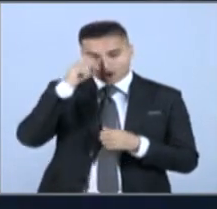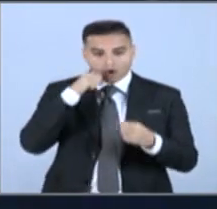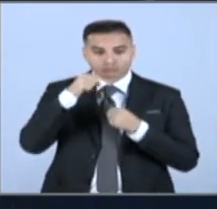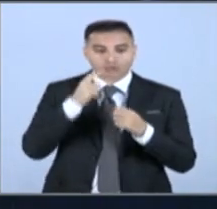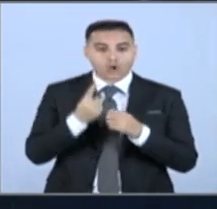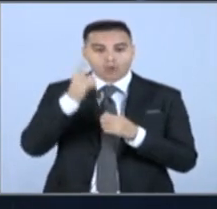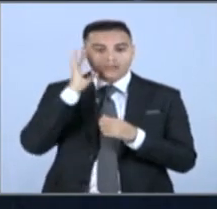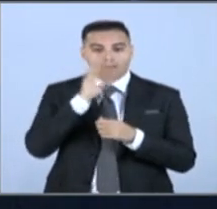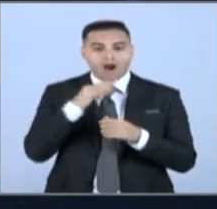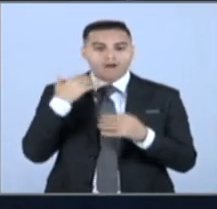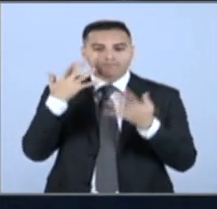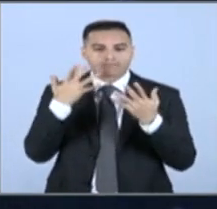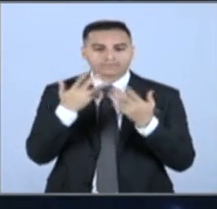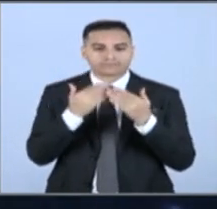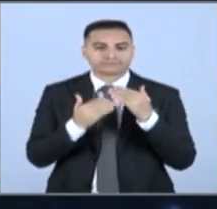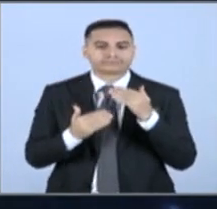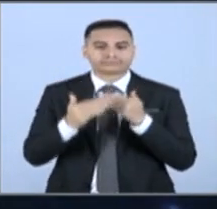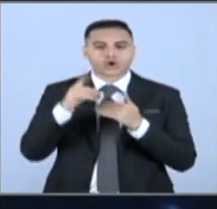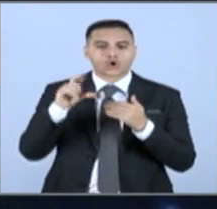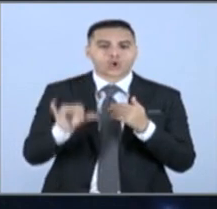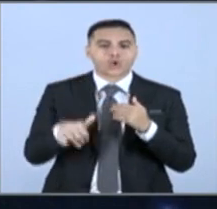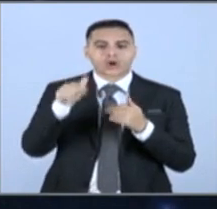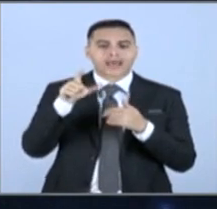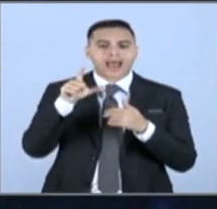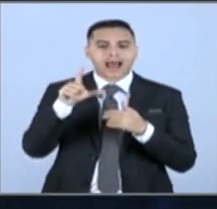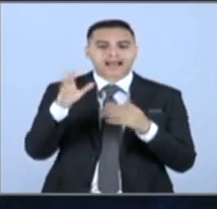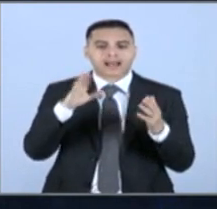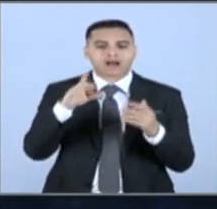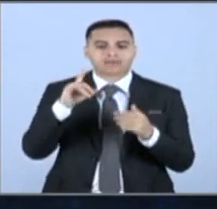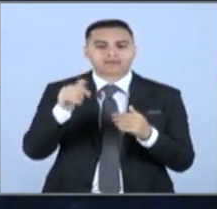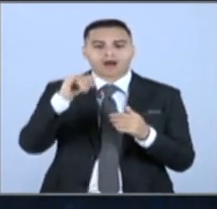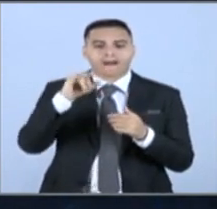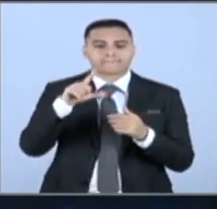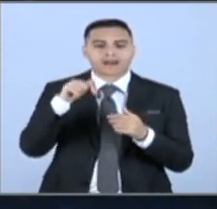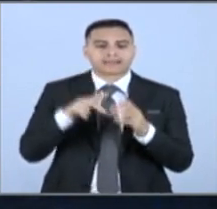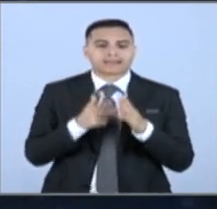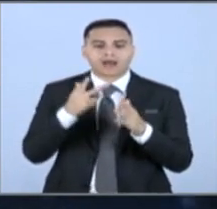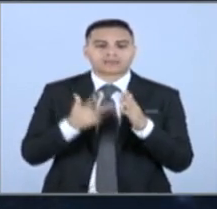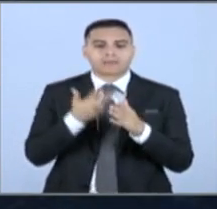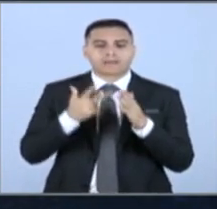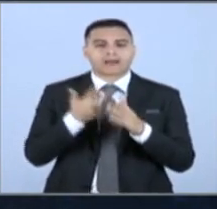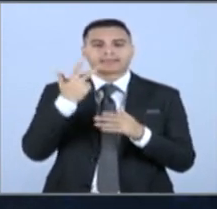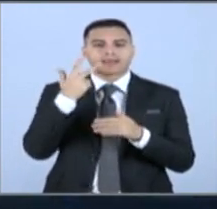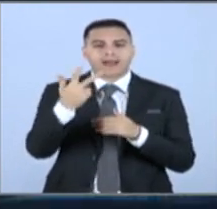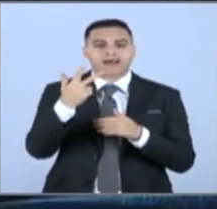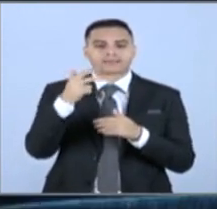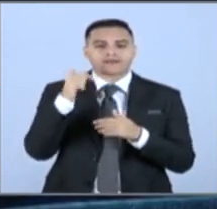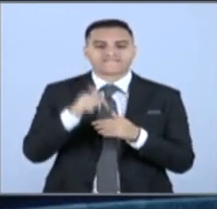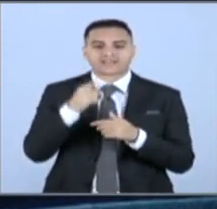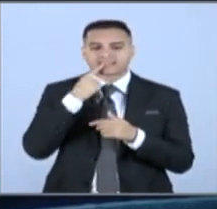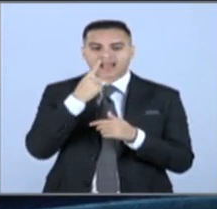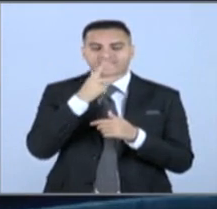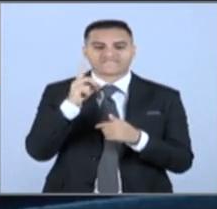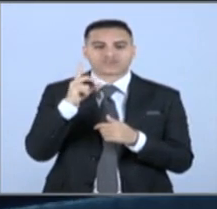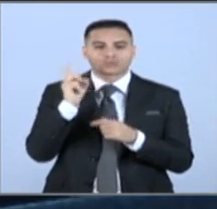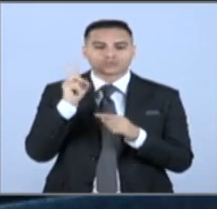رياضة. من هو المصارع الوحيد الذي حقق رويال رامبل